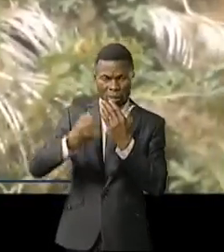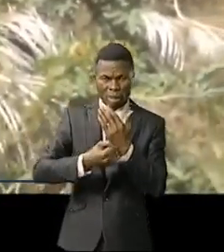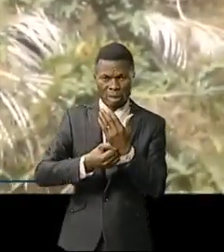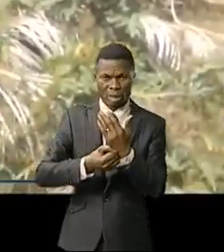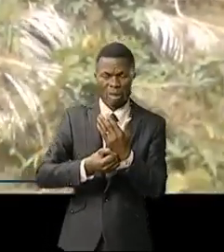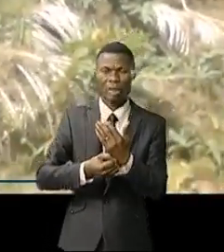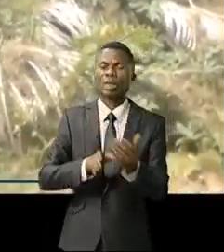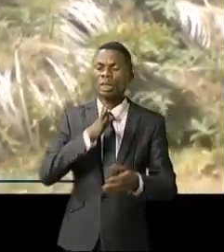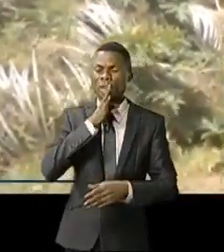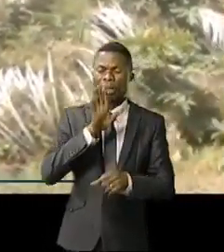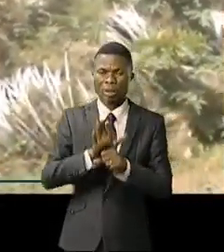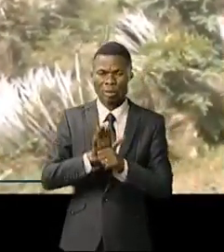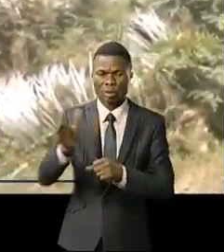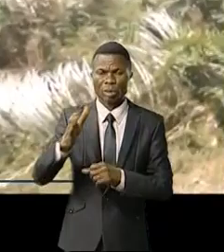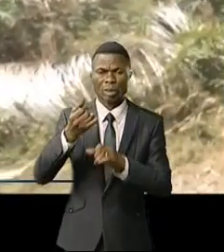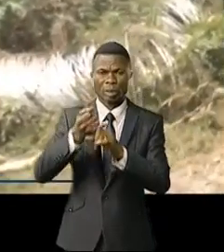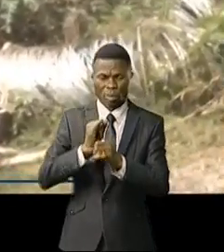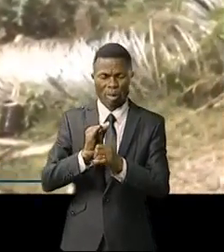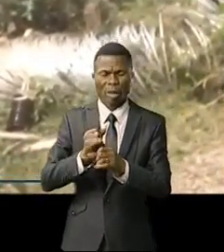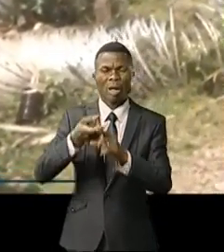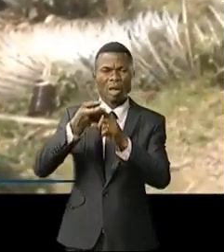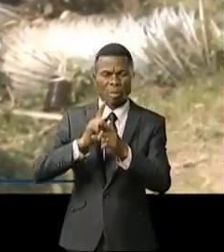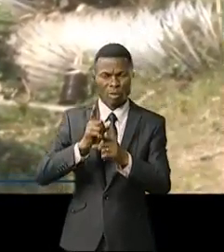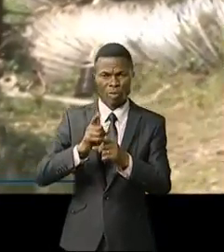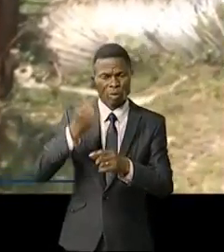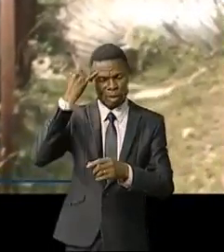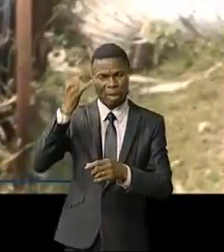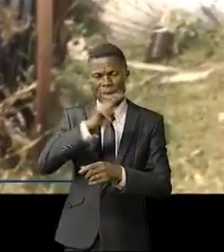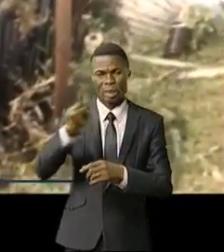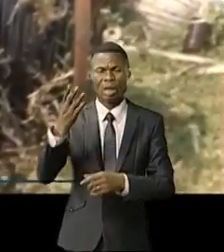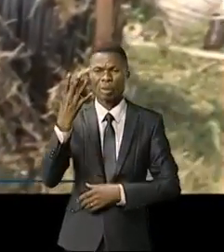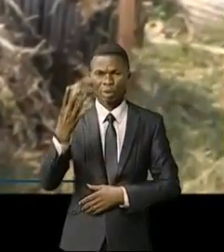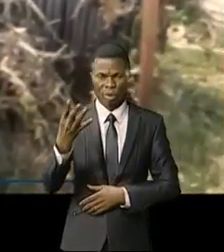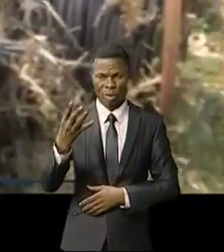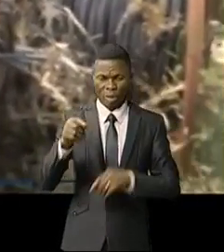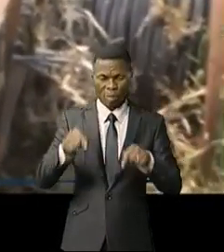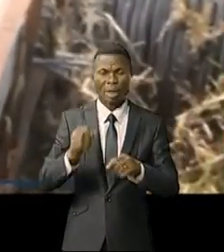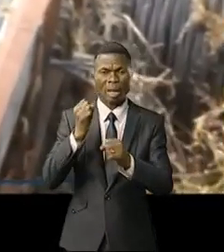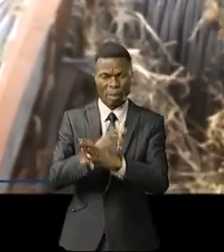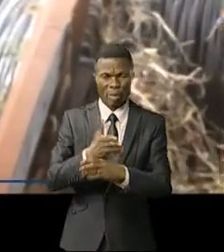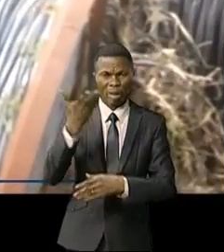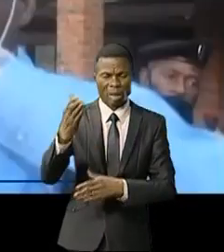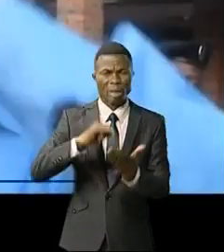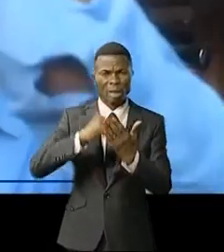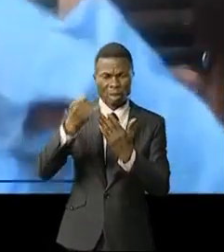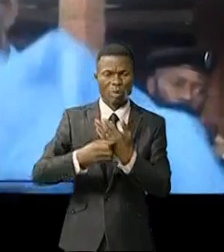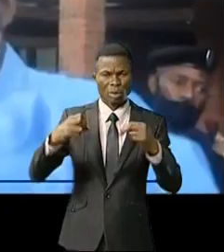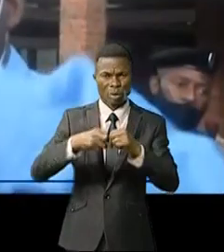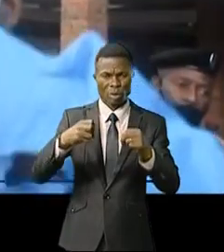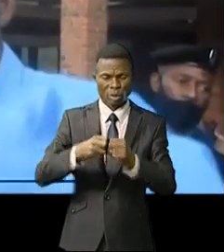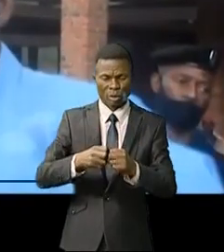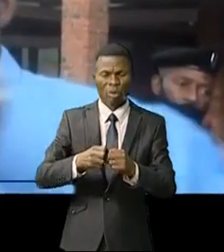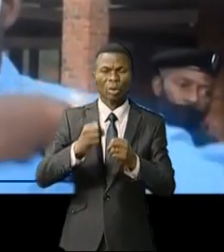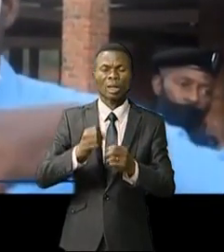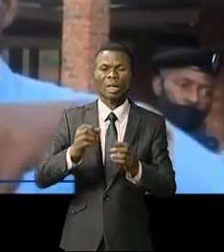ans a été initié par Feu Ntawiniga depuis 2004 et aujourd'hui la matérialisation du dit projet d'électrification de l'île Didjoui